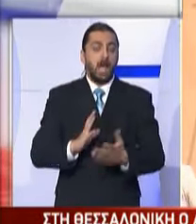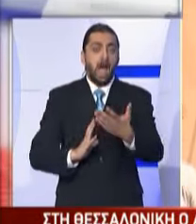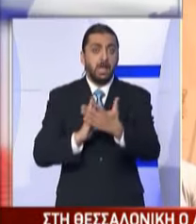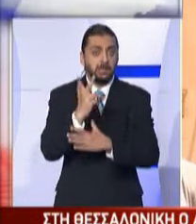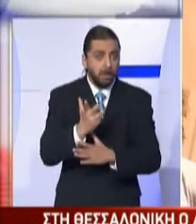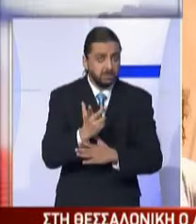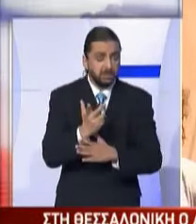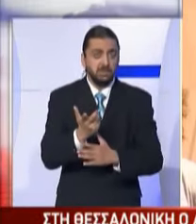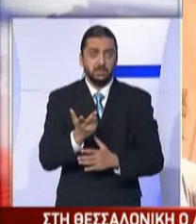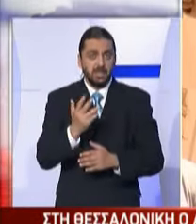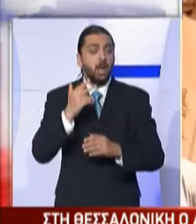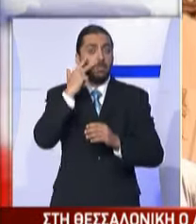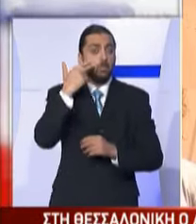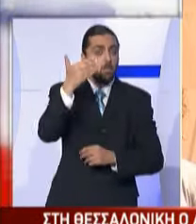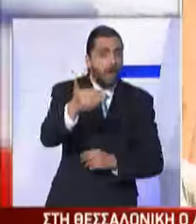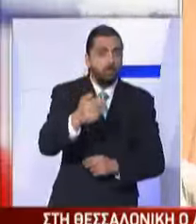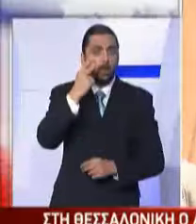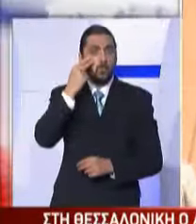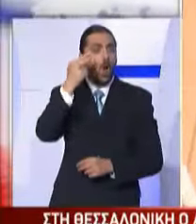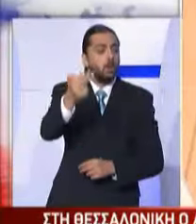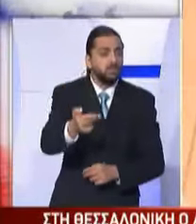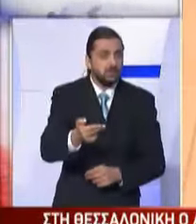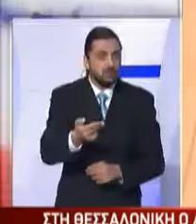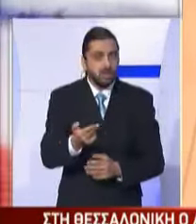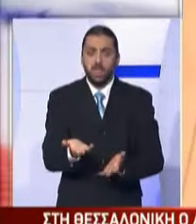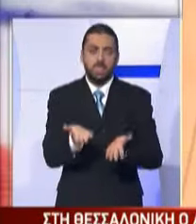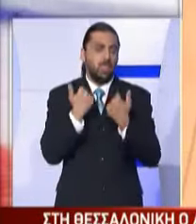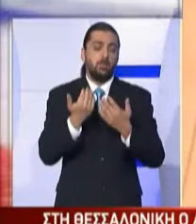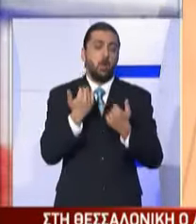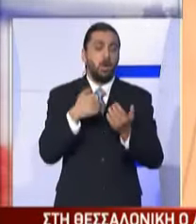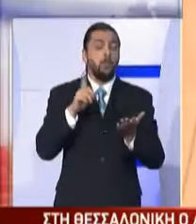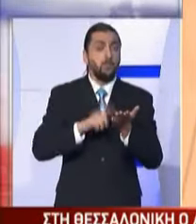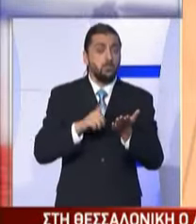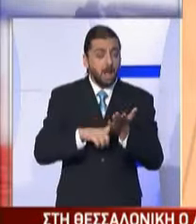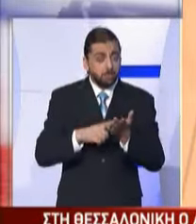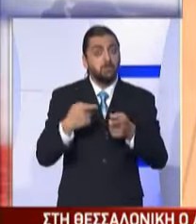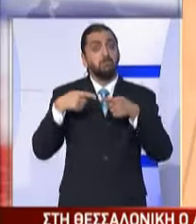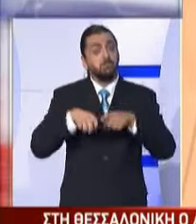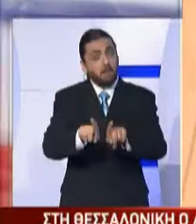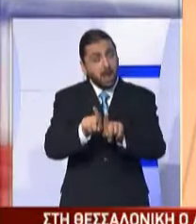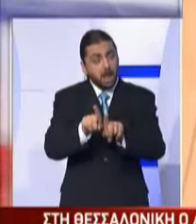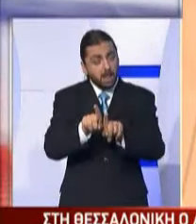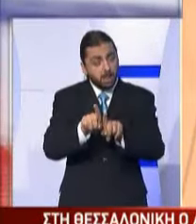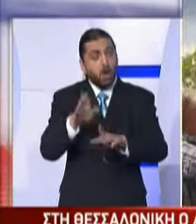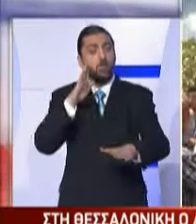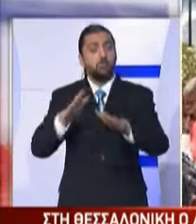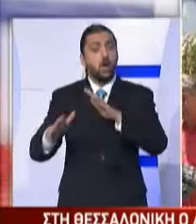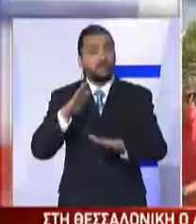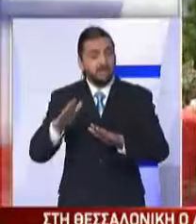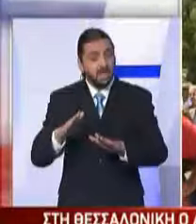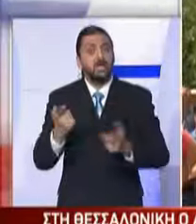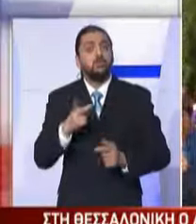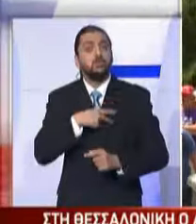με όραμα, με προοπτική, με μέλλον, αν αυτή δεν συμβαδίζει με την προστασία και την αξιοποίηση του